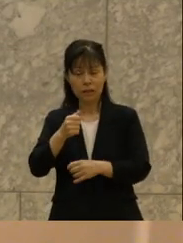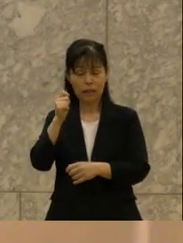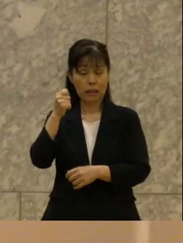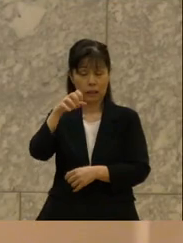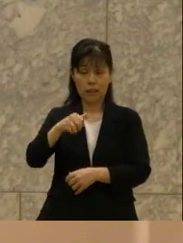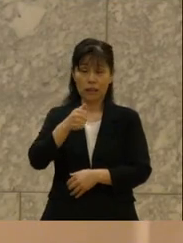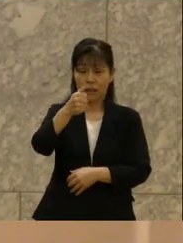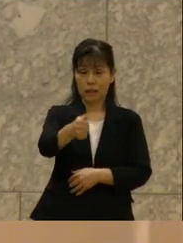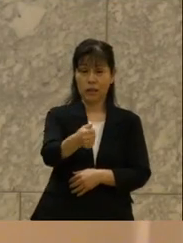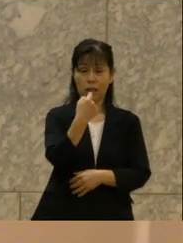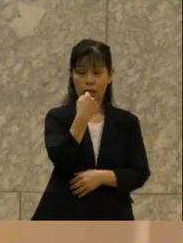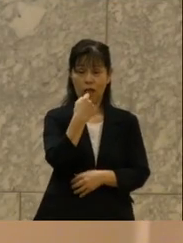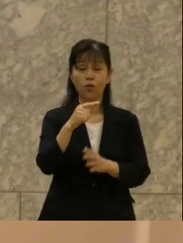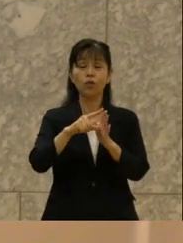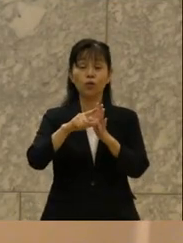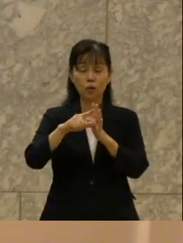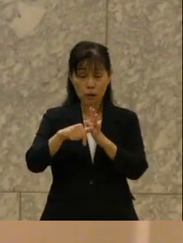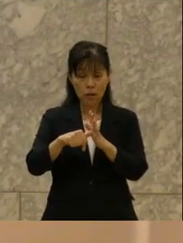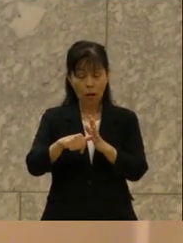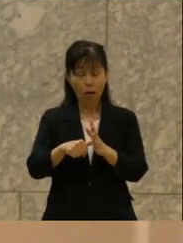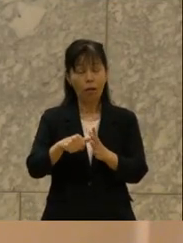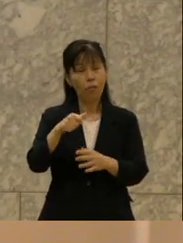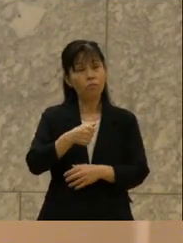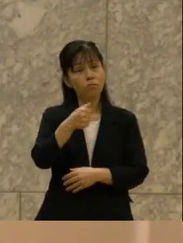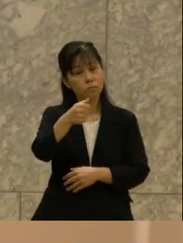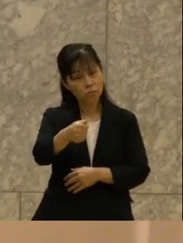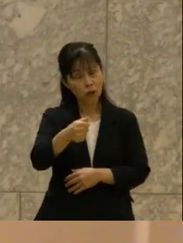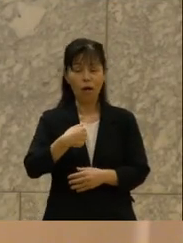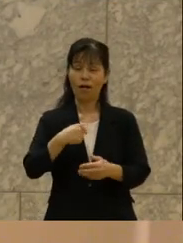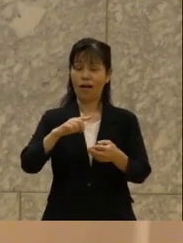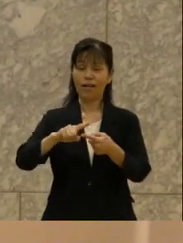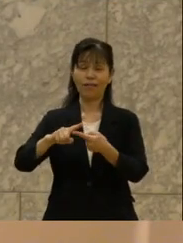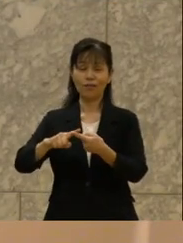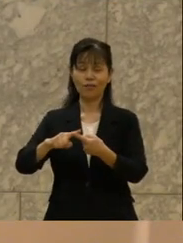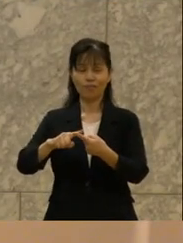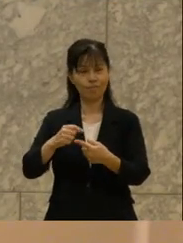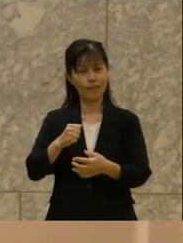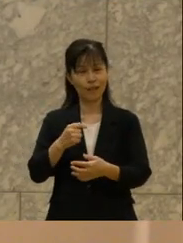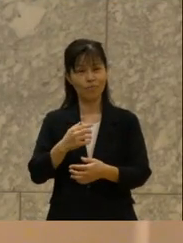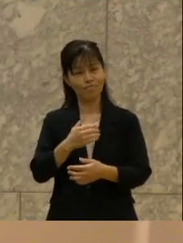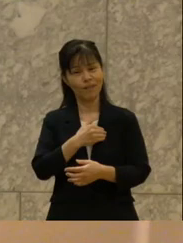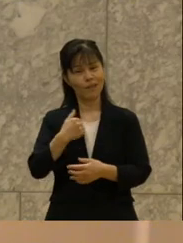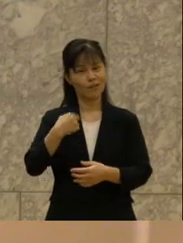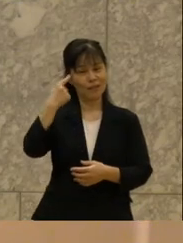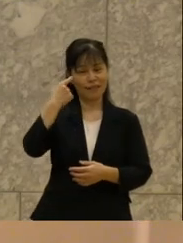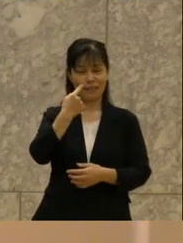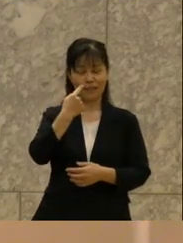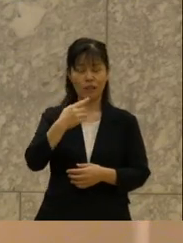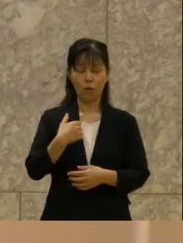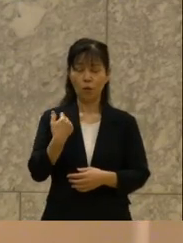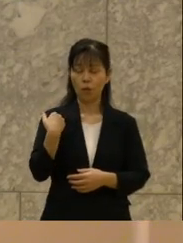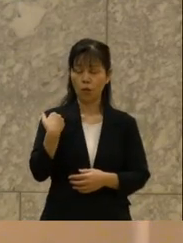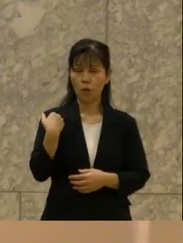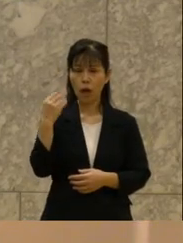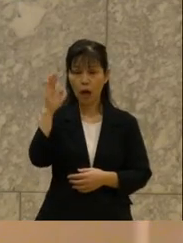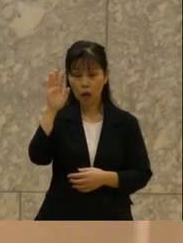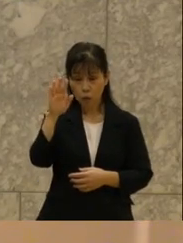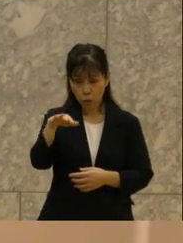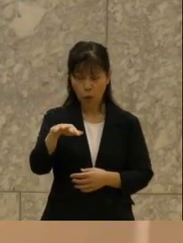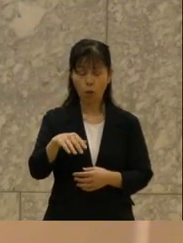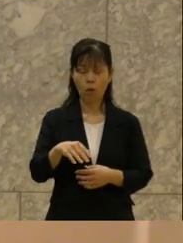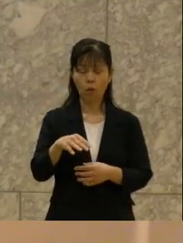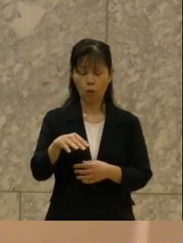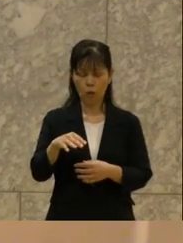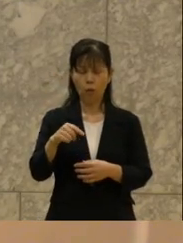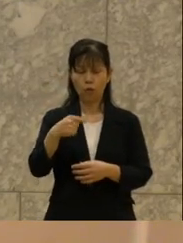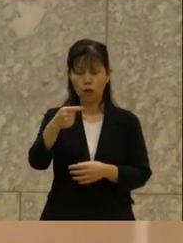その時もすごくあっててその手応えは得られたんですけど去年の秋以降はケニアの後もそんなに結果